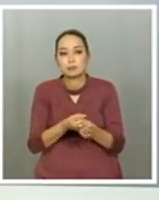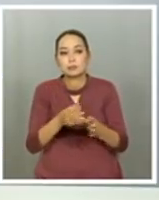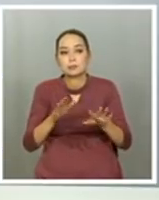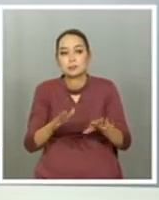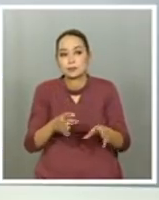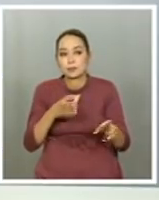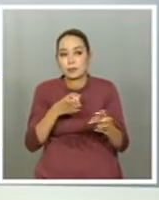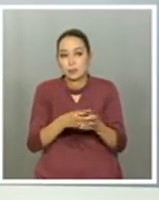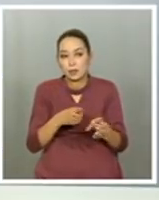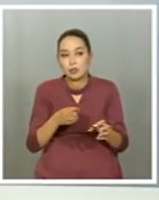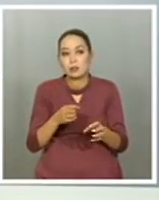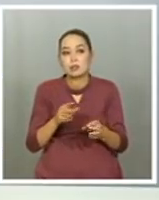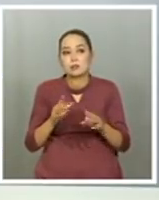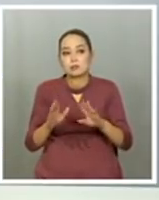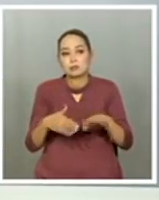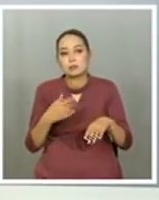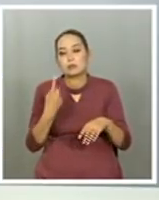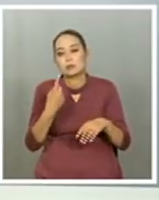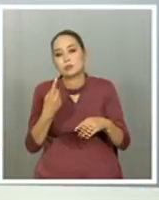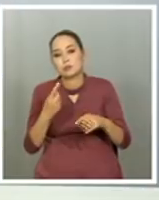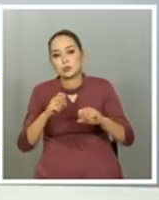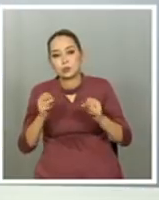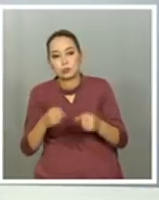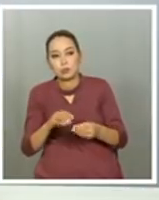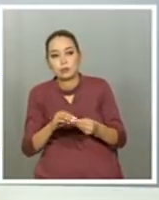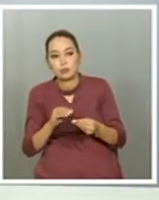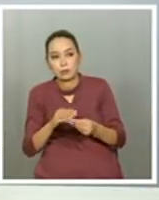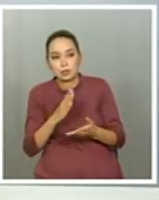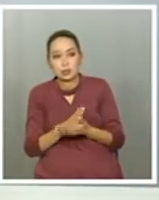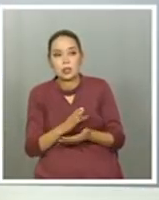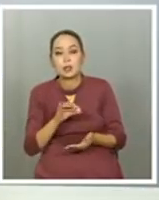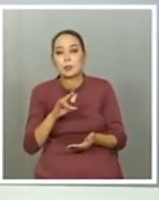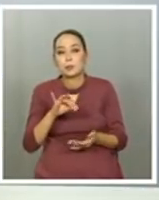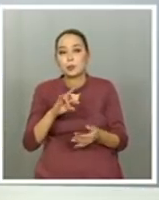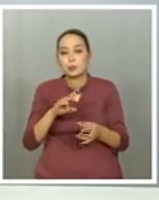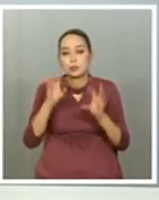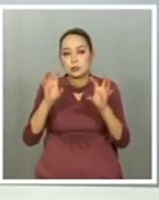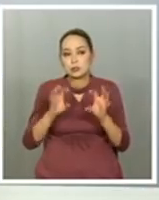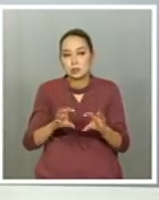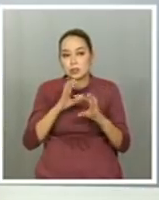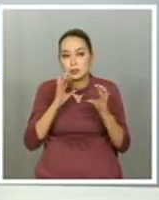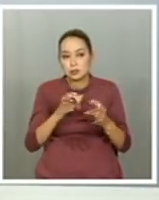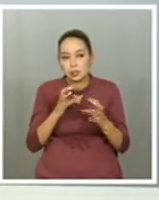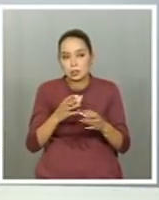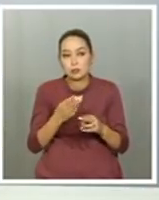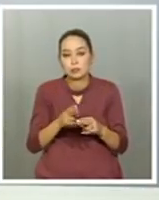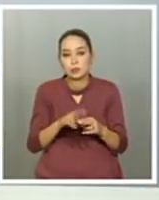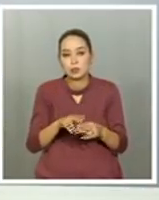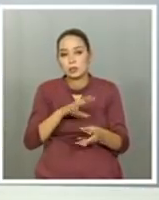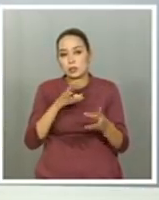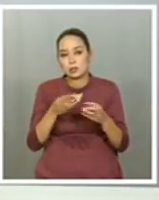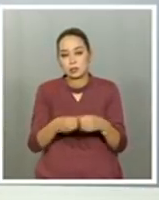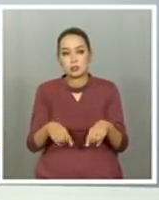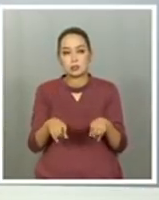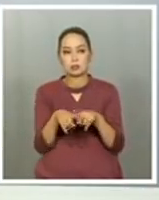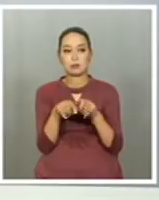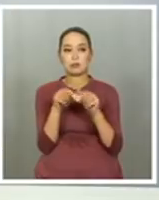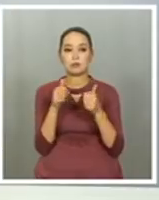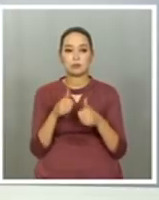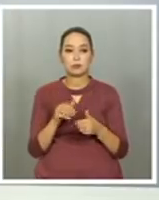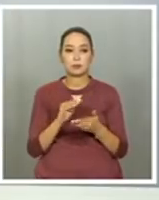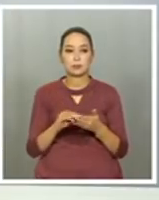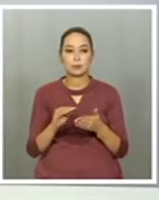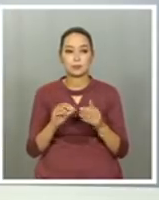бір жылдамдықпен қозғалады. Импульстің сақталу заңы, яғни серпімсіз соқтығысу кезінде мынандай түрде болады.